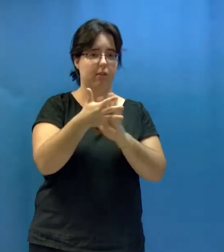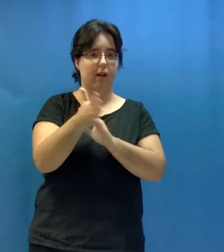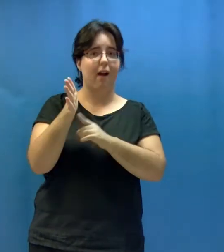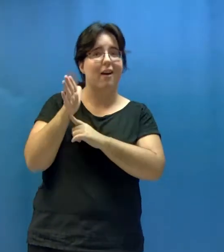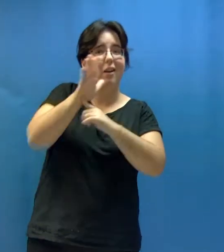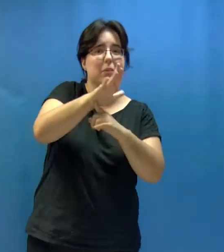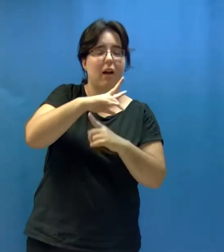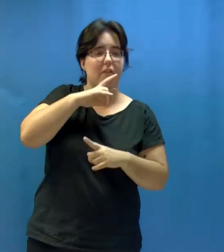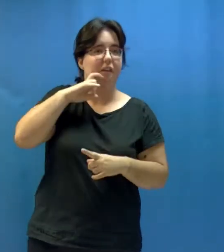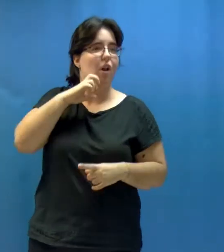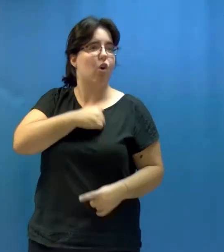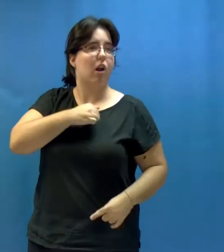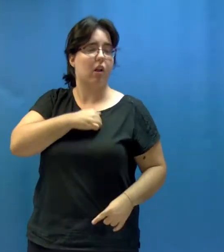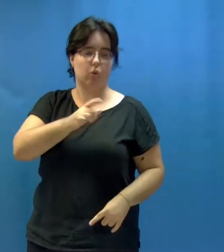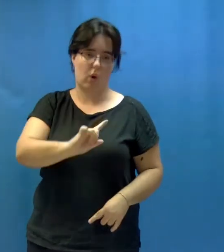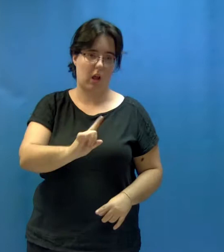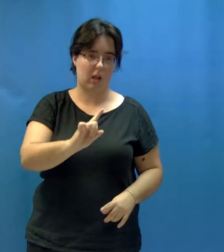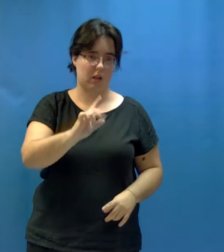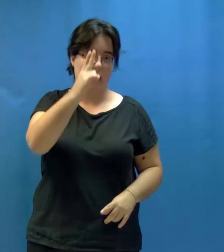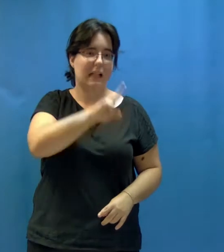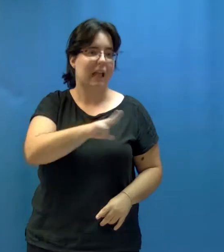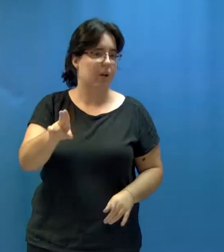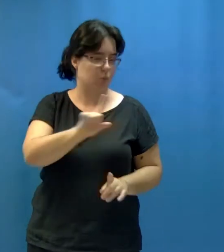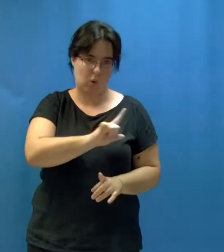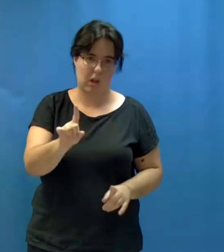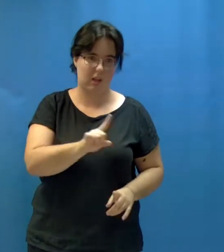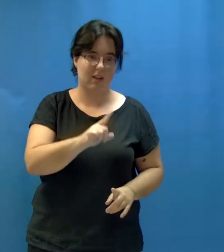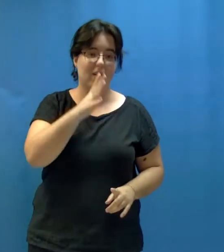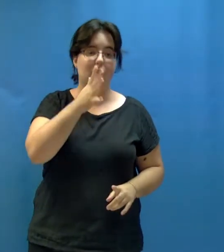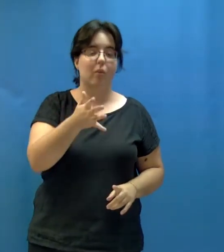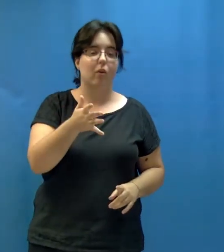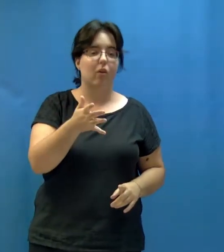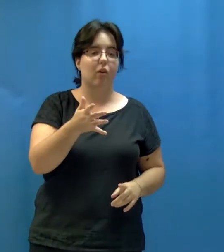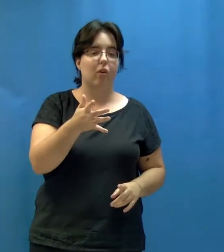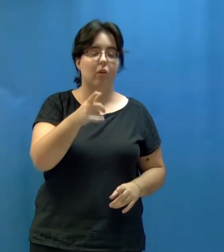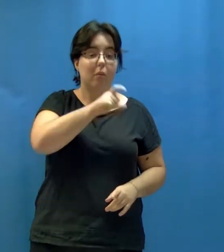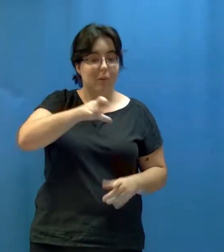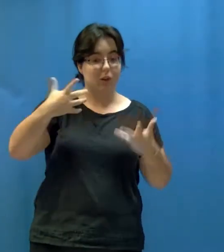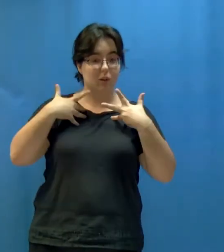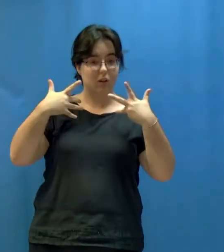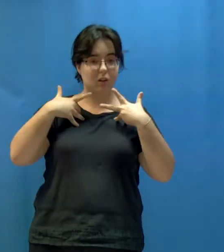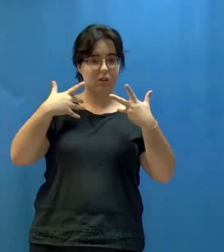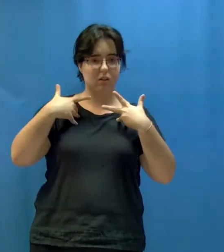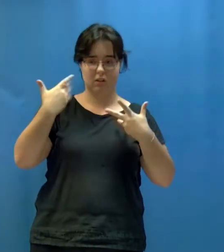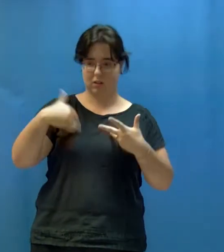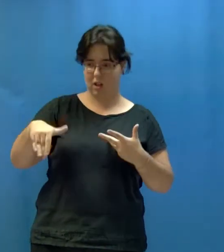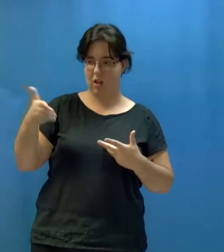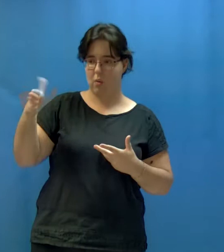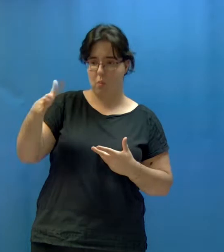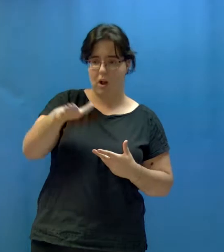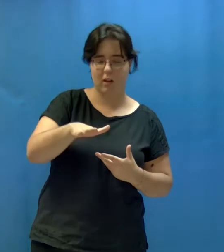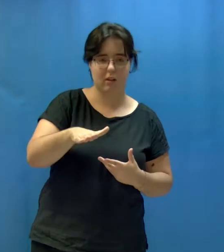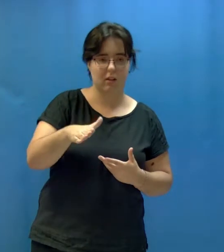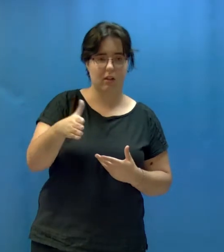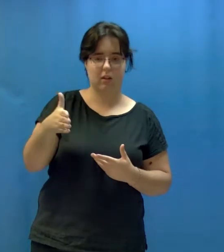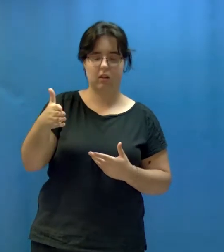de l'autèntic cristianisme. Diuen vostès que aquesta creu és símbol perquè ret homenatge a les víctimes del nostre país que han pagat amb la seva vida el règim de llibertats